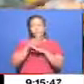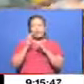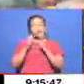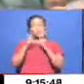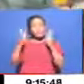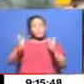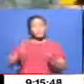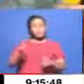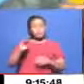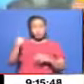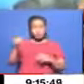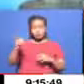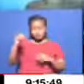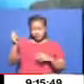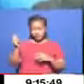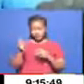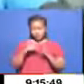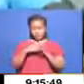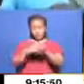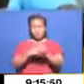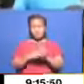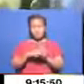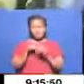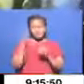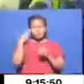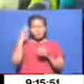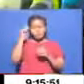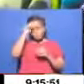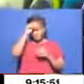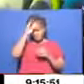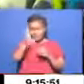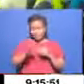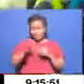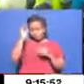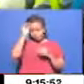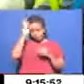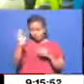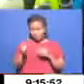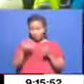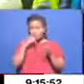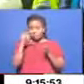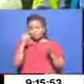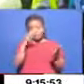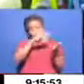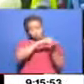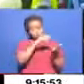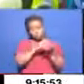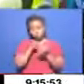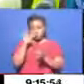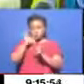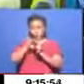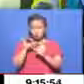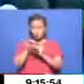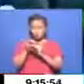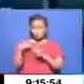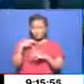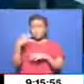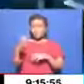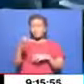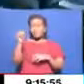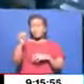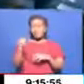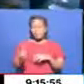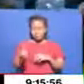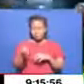by former Kiambu Governor William Kabogo, the pact had not solidified the position of a vote-rich region in Ruto's government. The